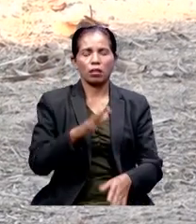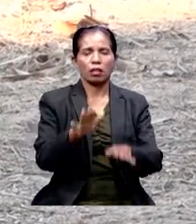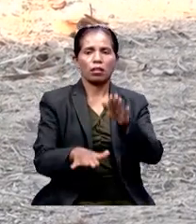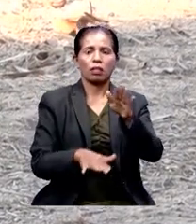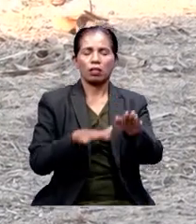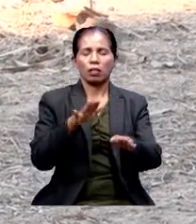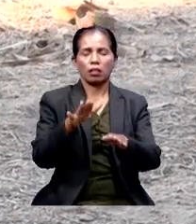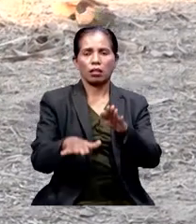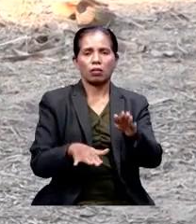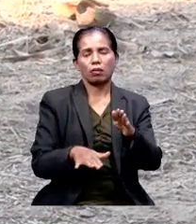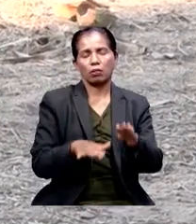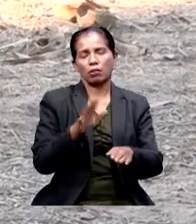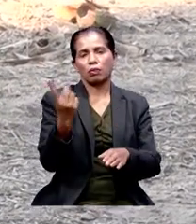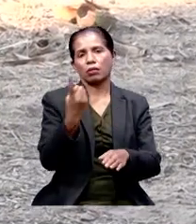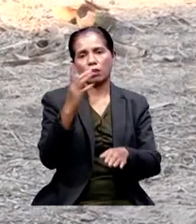ne